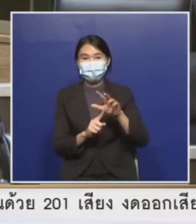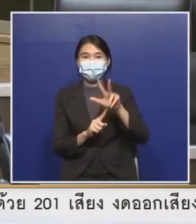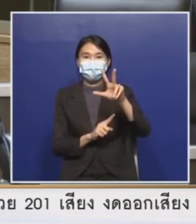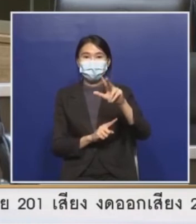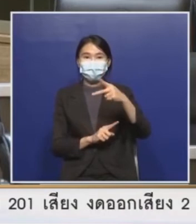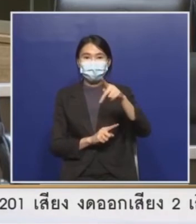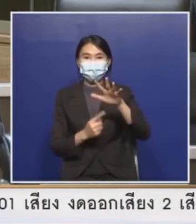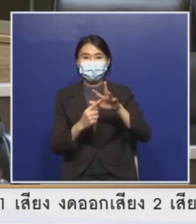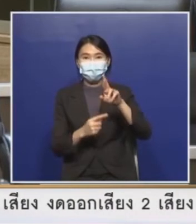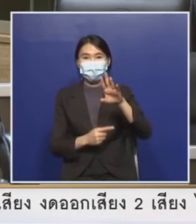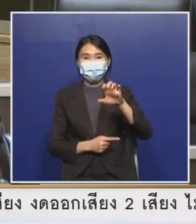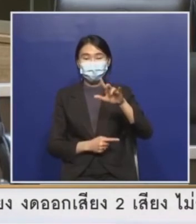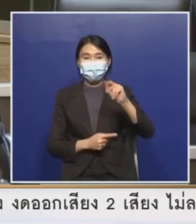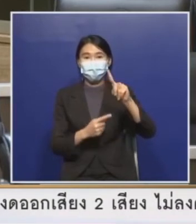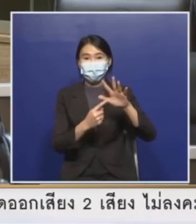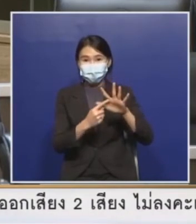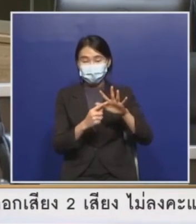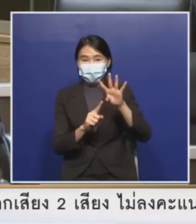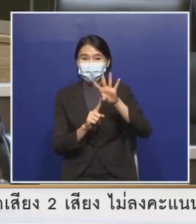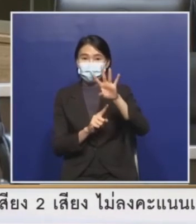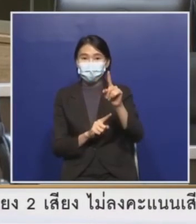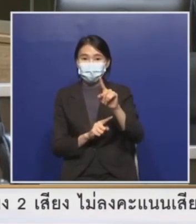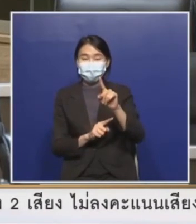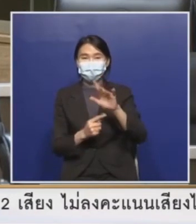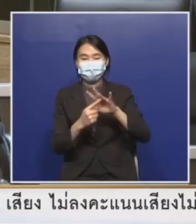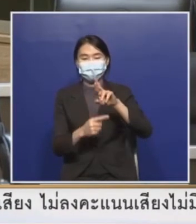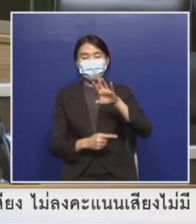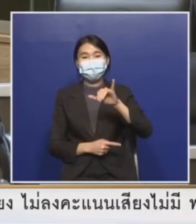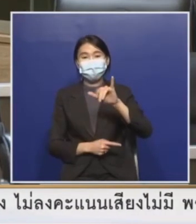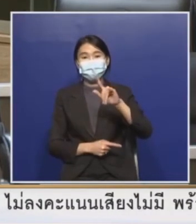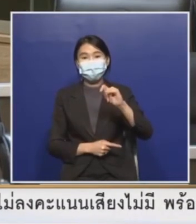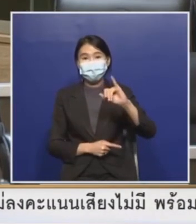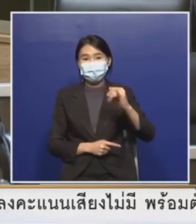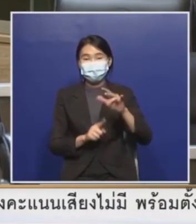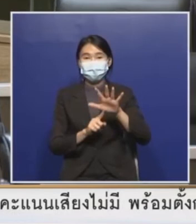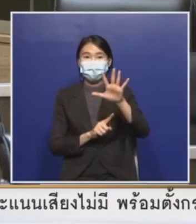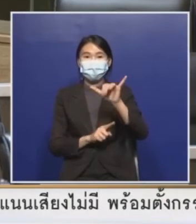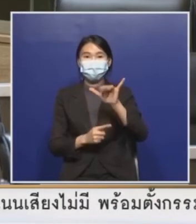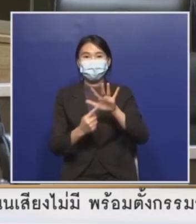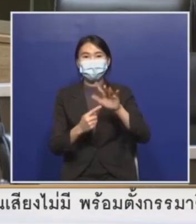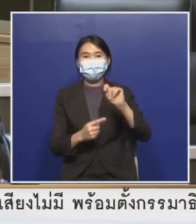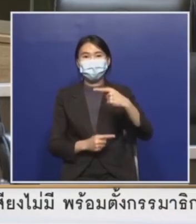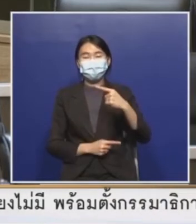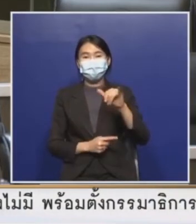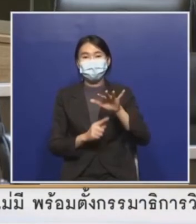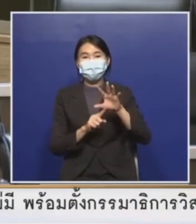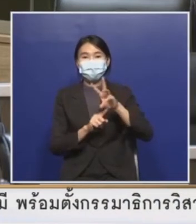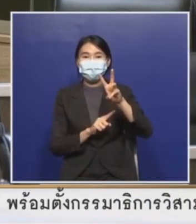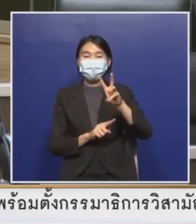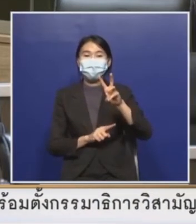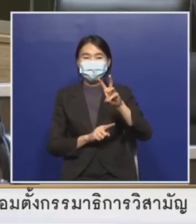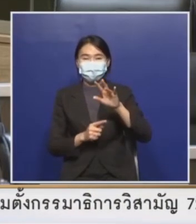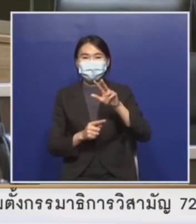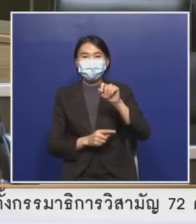รินาไกลคุป 4. นายเรืองไกรลีกิจวัฒนะ 5. นายยงยุทธสุวรรณบุตร 6. นายสรุธเนื่องจำน